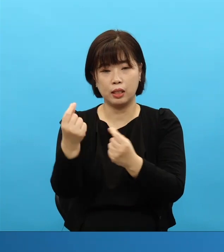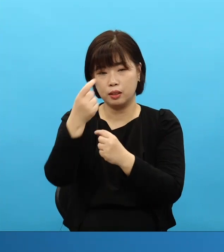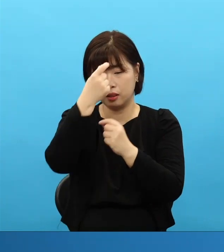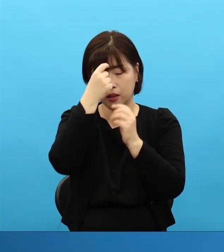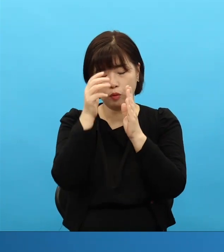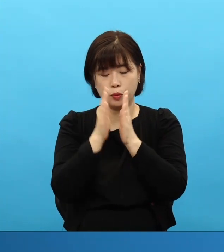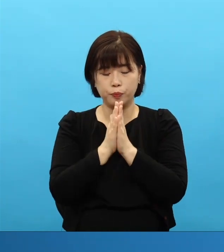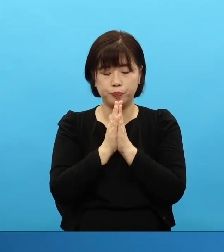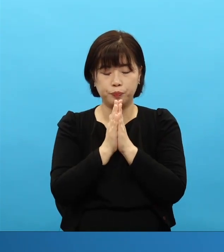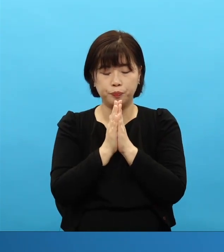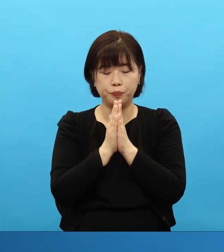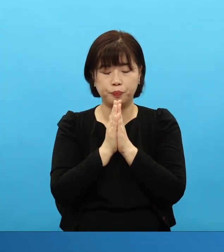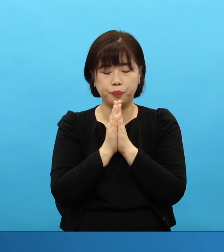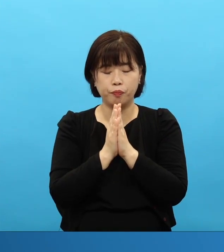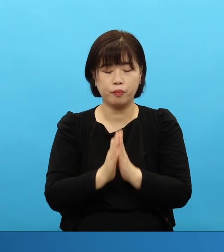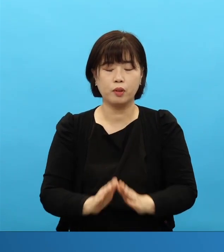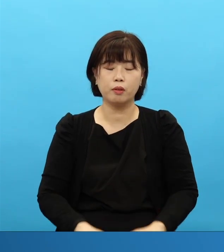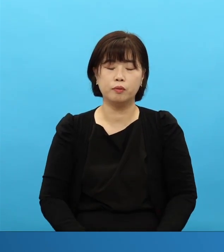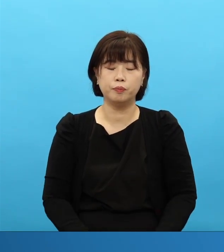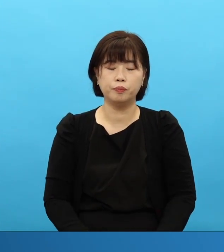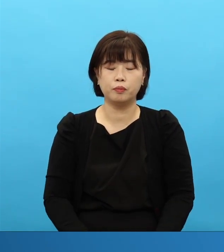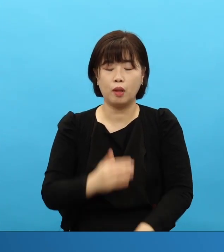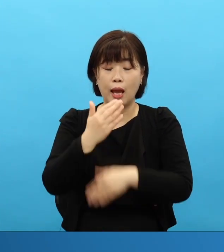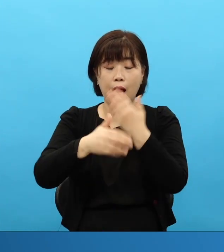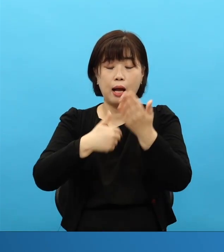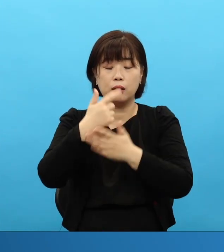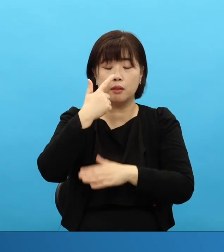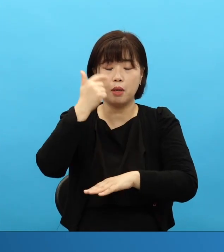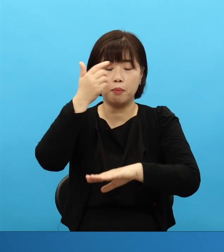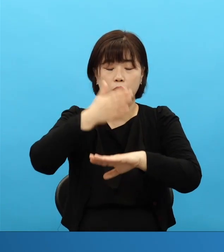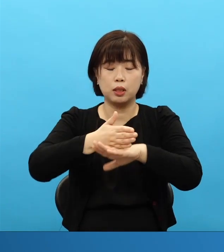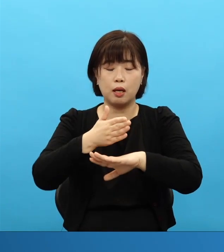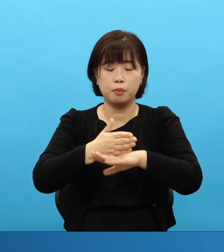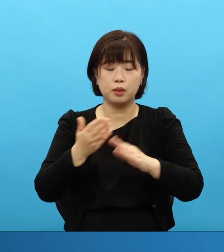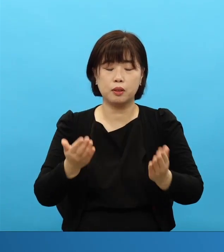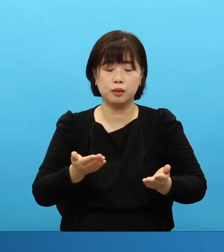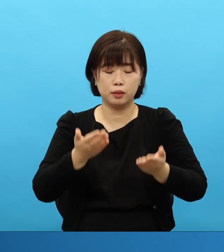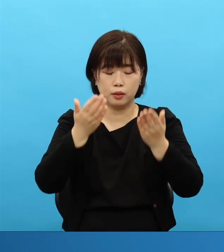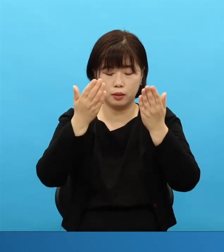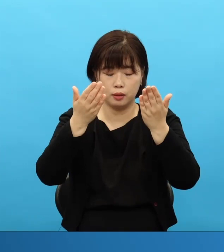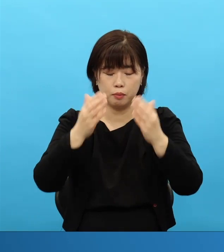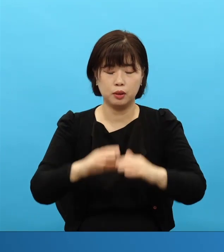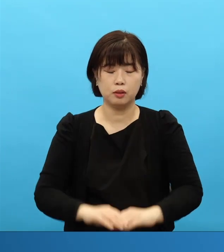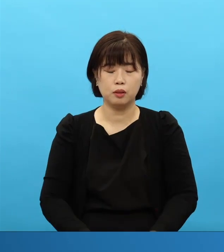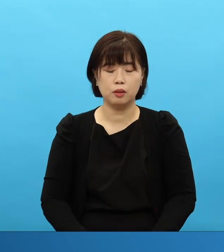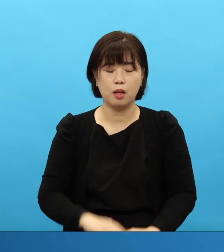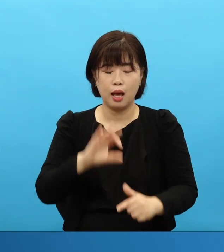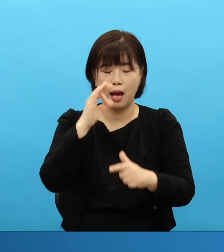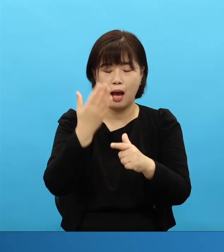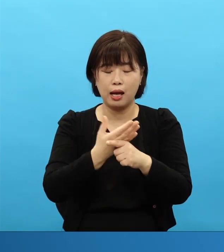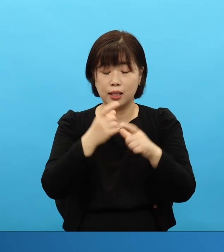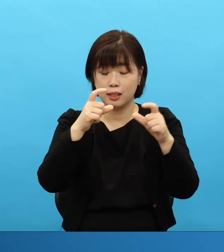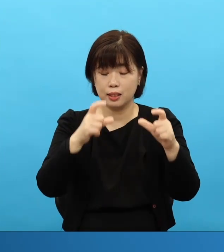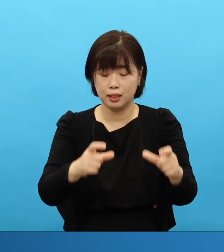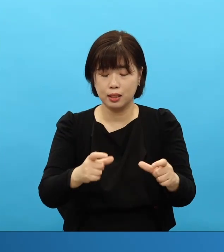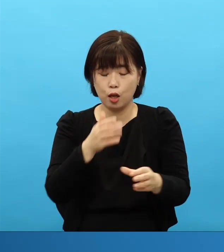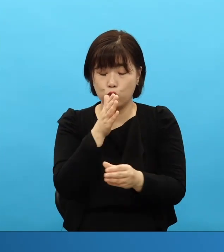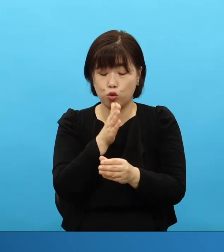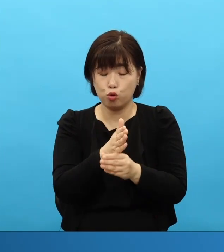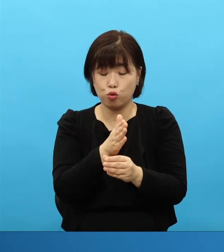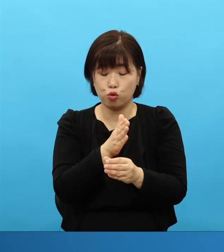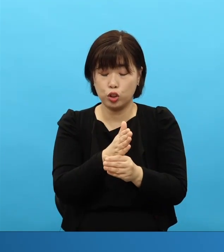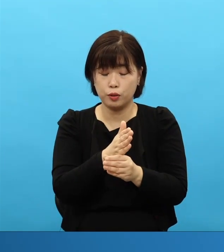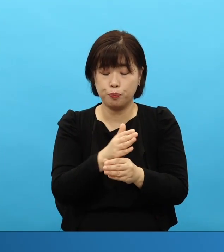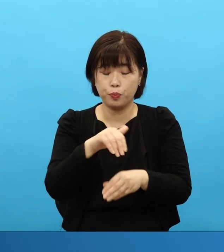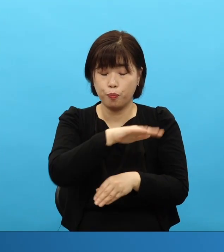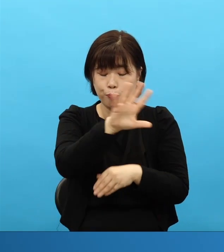기도하겠습니다. 하나님 아버지 감사드립니다. Father God, we give you thanks. 우리 안양지회 중심으로 오늘